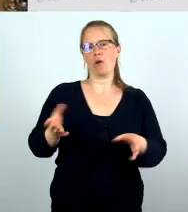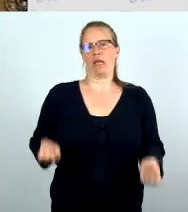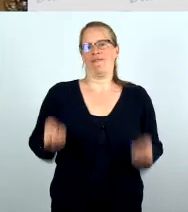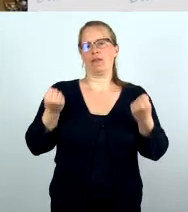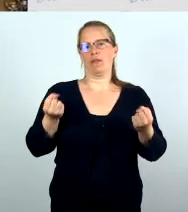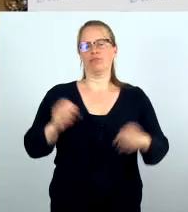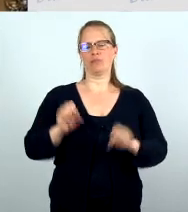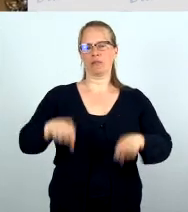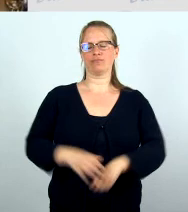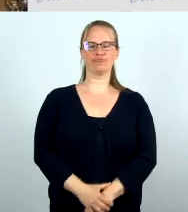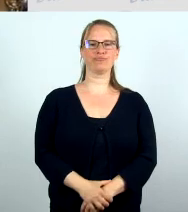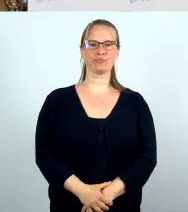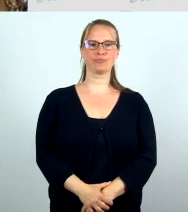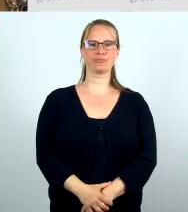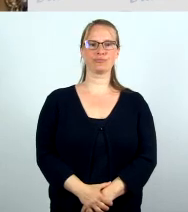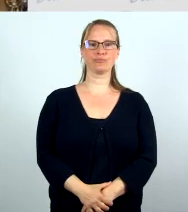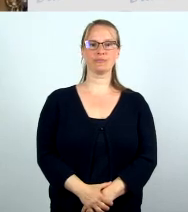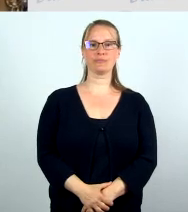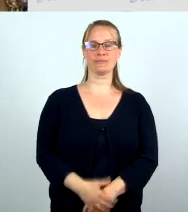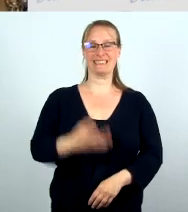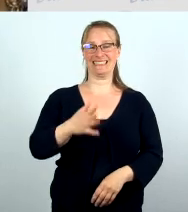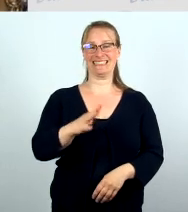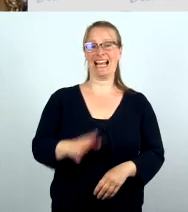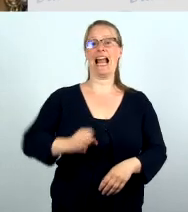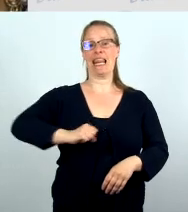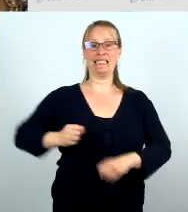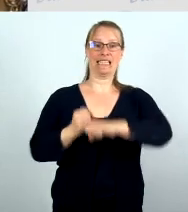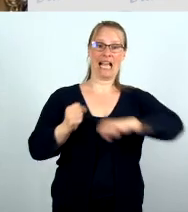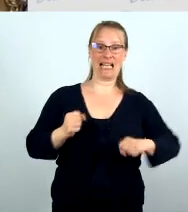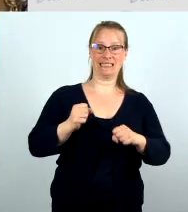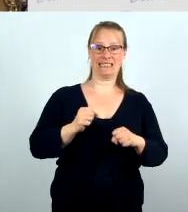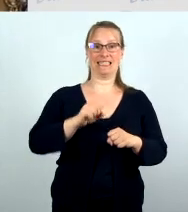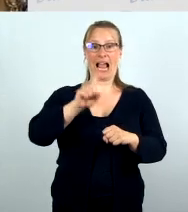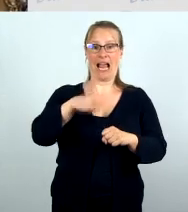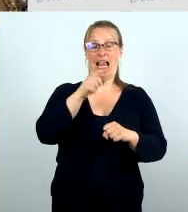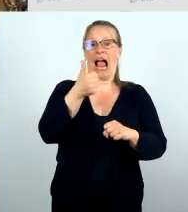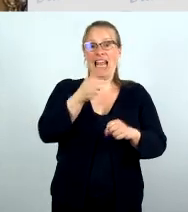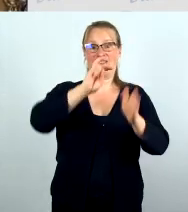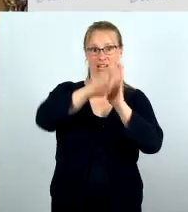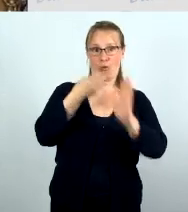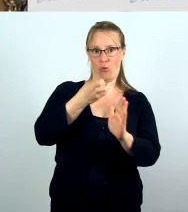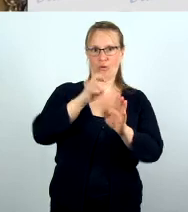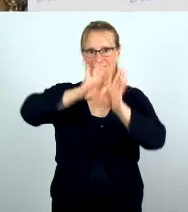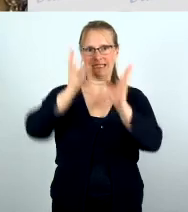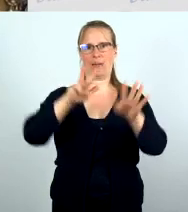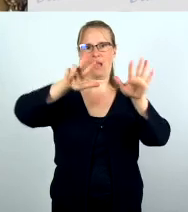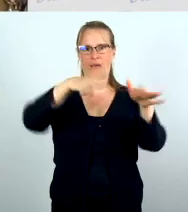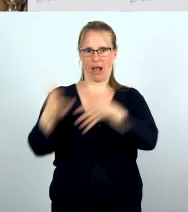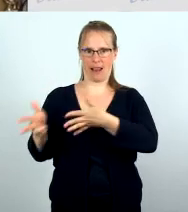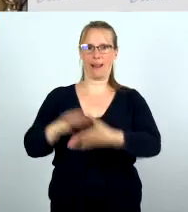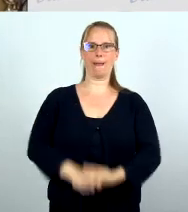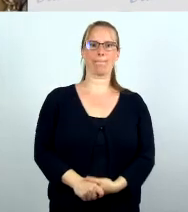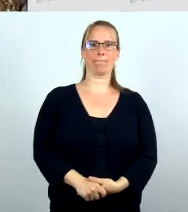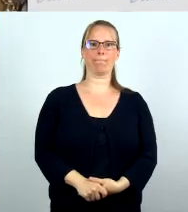Genau. Links und rechts ist dabei eine Wiederholung und davon hätten wir natürlich gerne 8. Nach 8 kommt 10 in unsere Leiter. Das bedeutet,